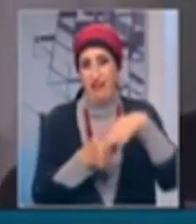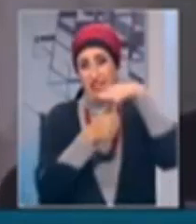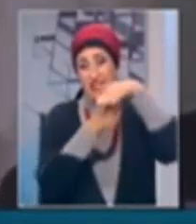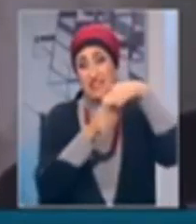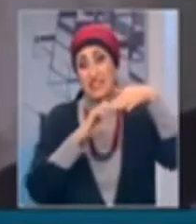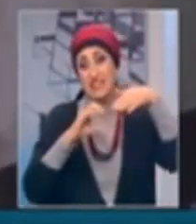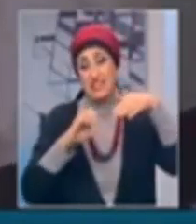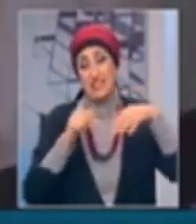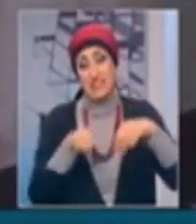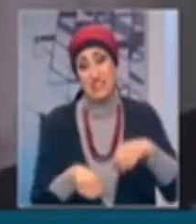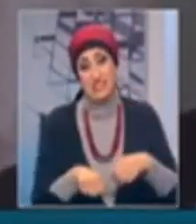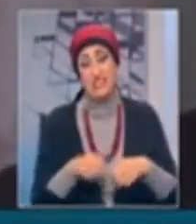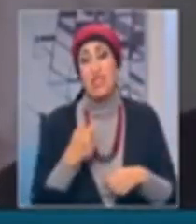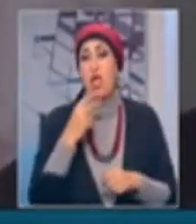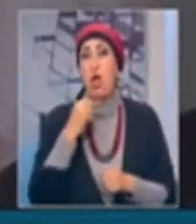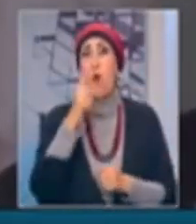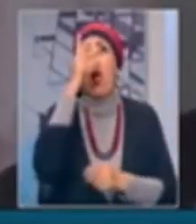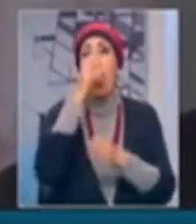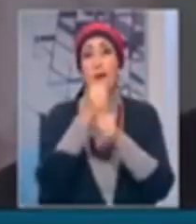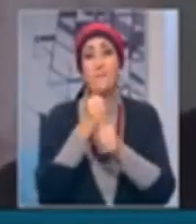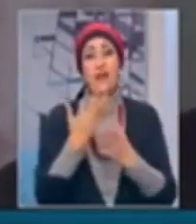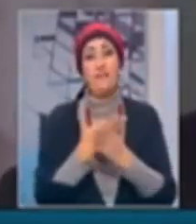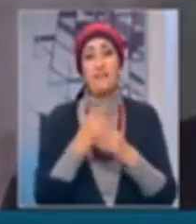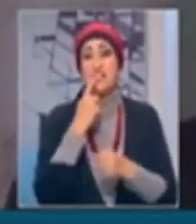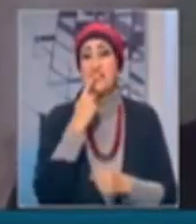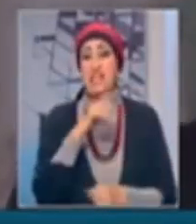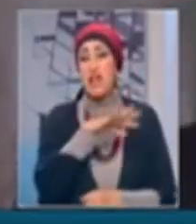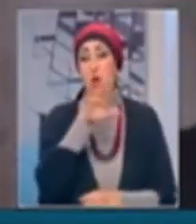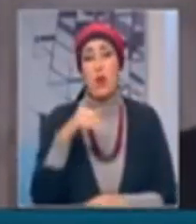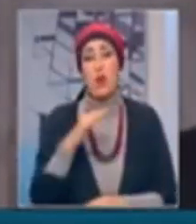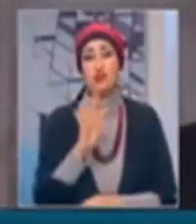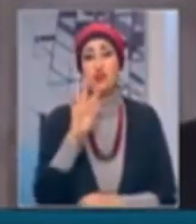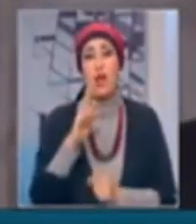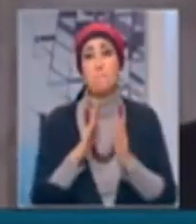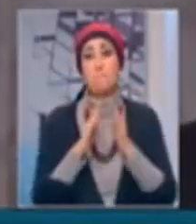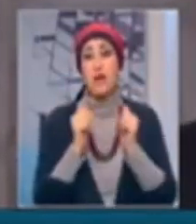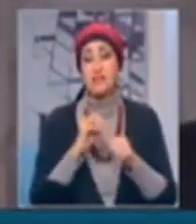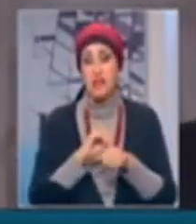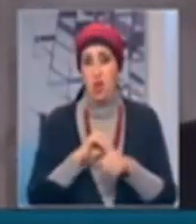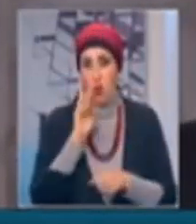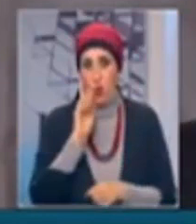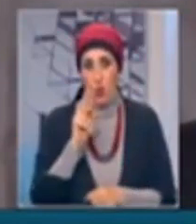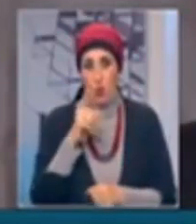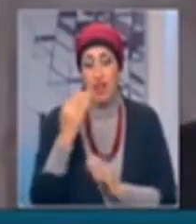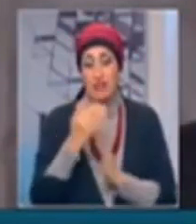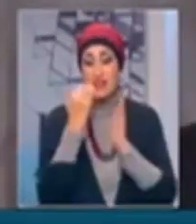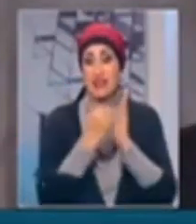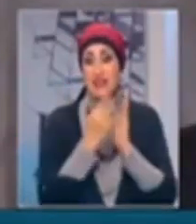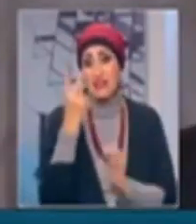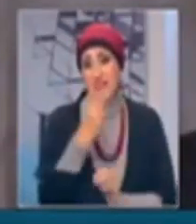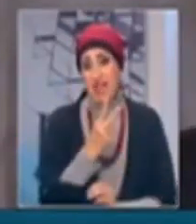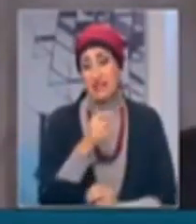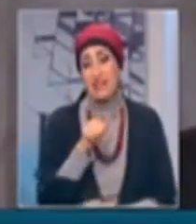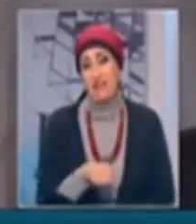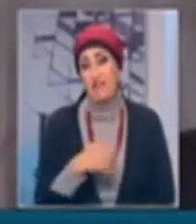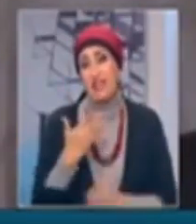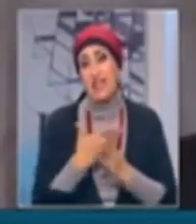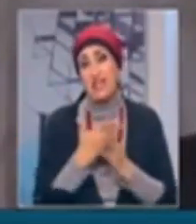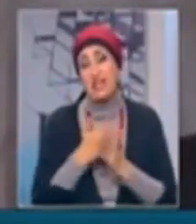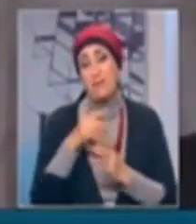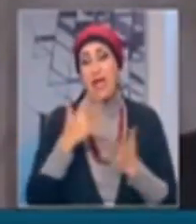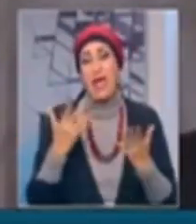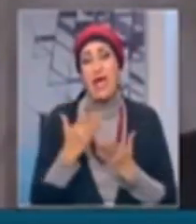الفتاح السيسي رئيس الجمهورية حفظه الله بهذا العام وللشعب المصري كله. التهنئة الثانية بمناسبة العيد